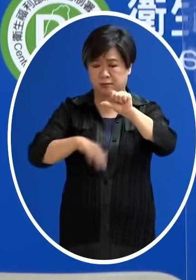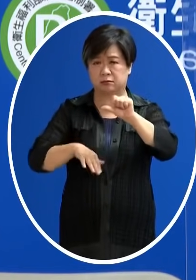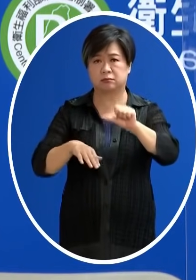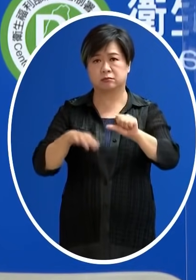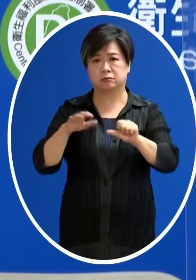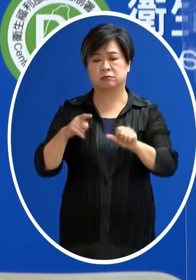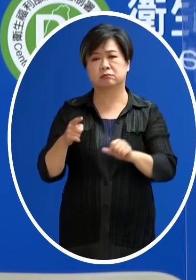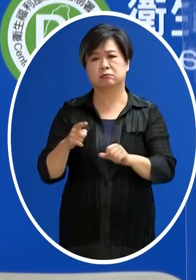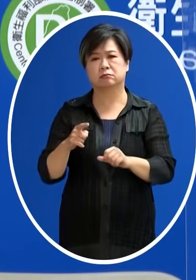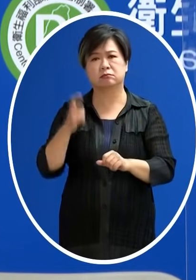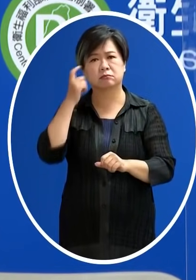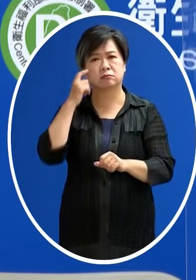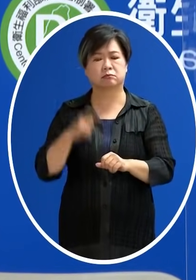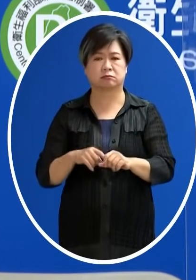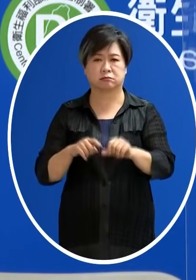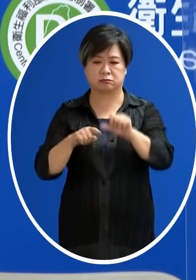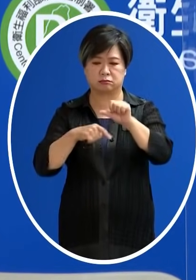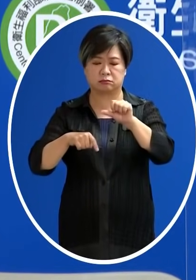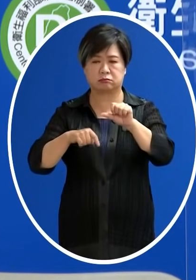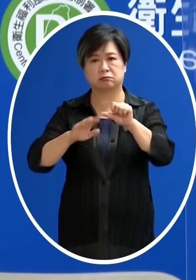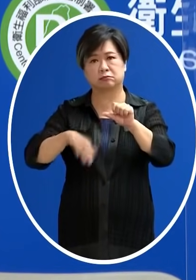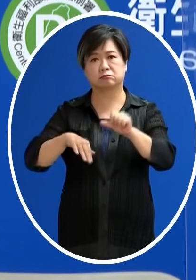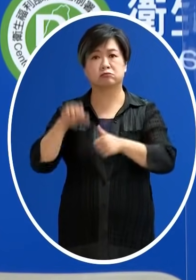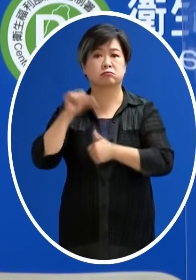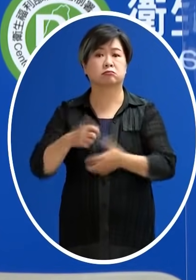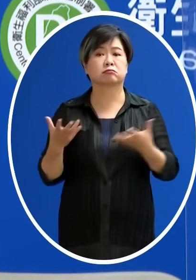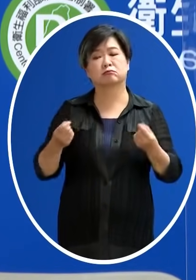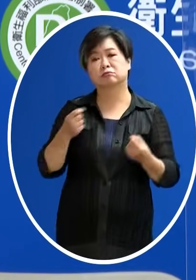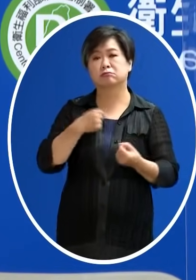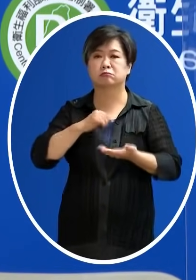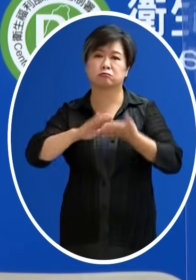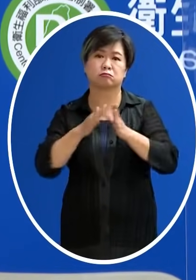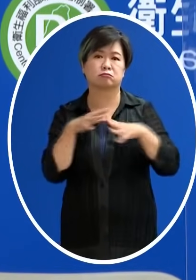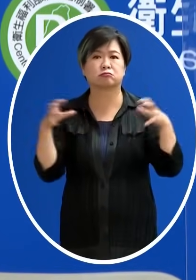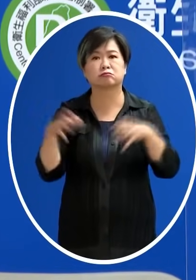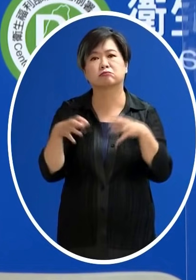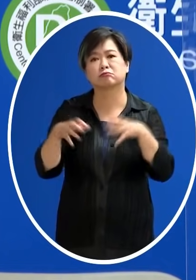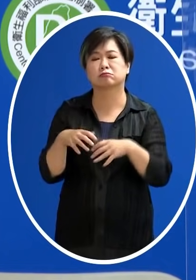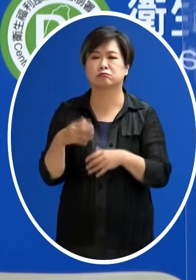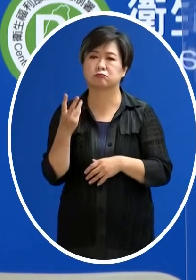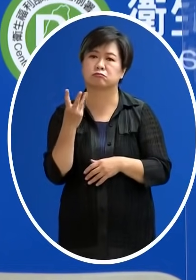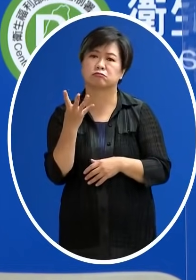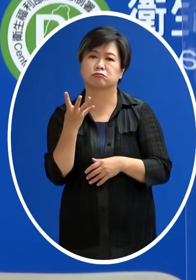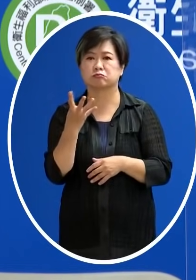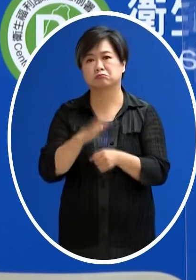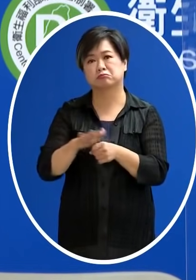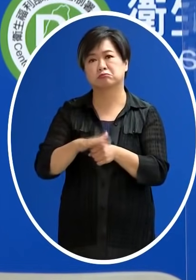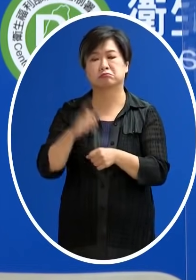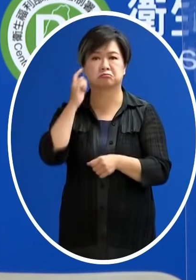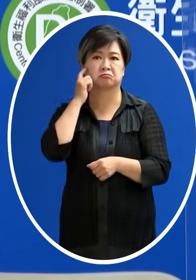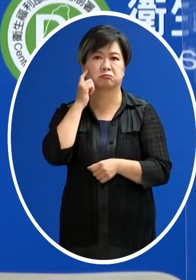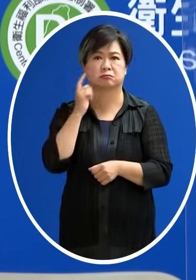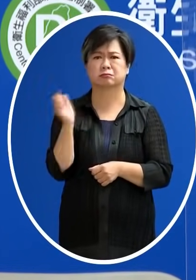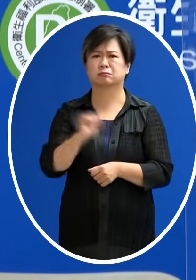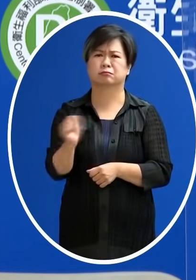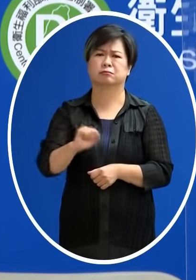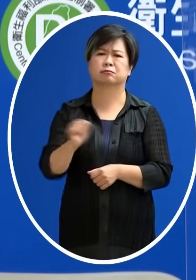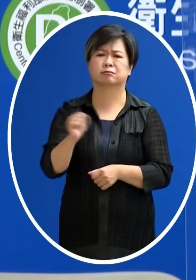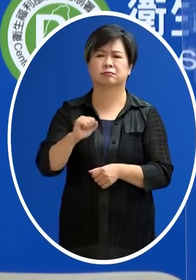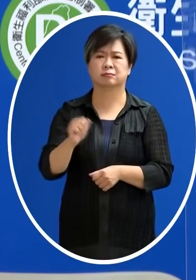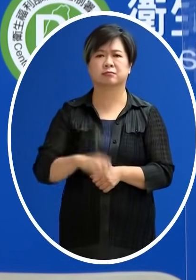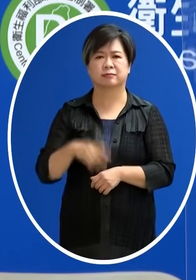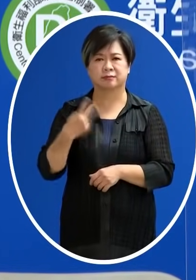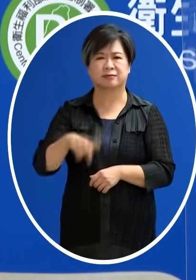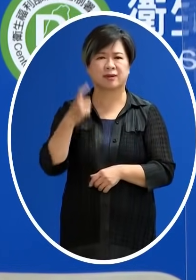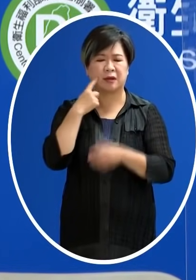为五人以下十人以下不罚而大家就尽量去聚会，没有，还是尽量少聚会。好，那假讯息大家不